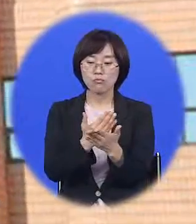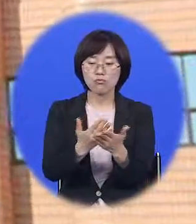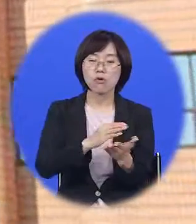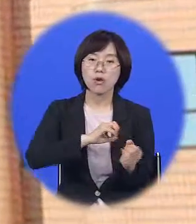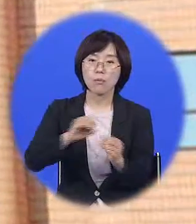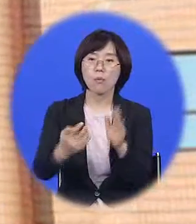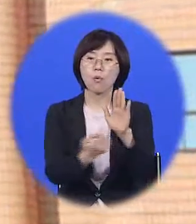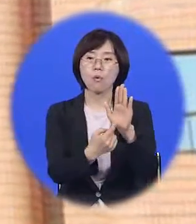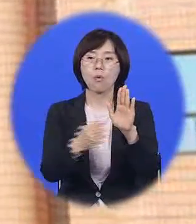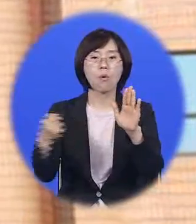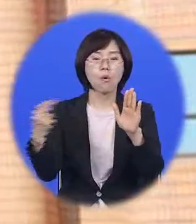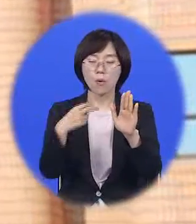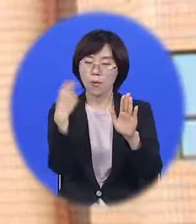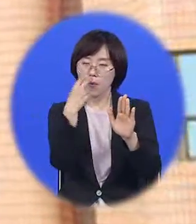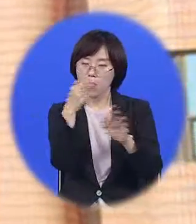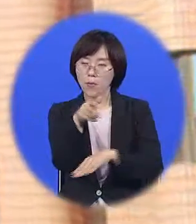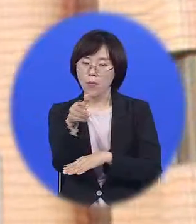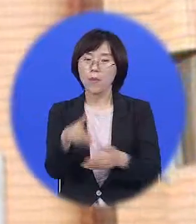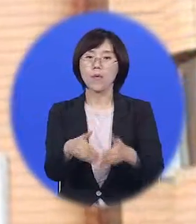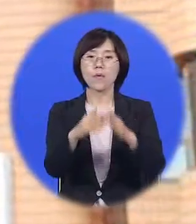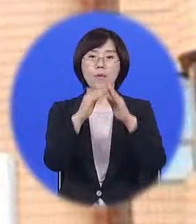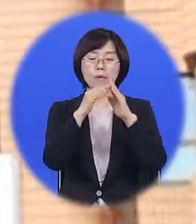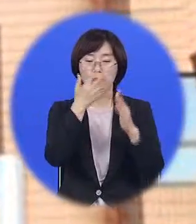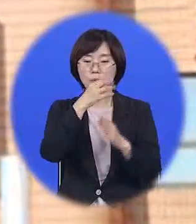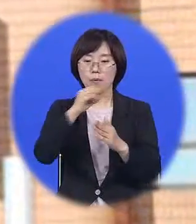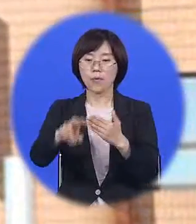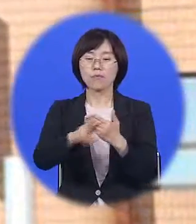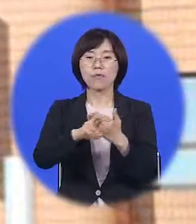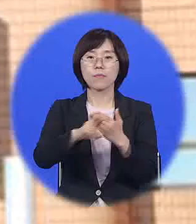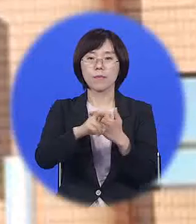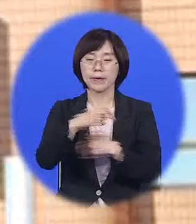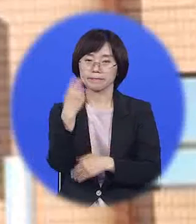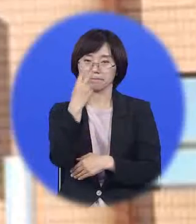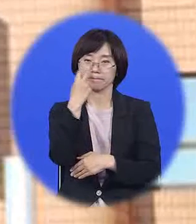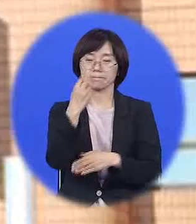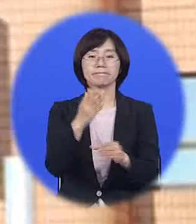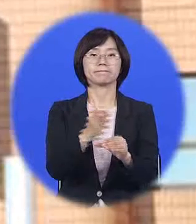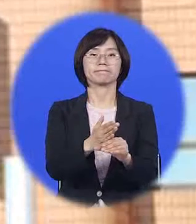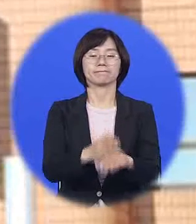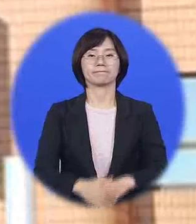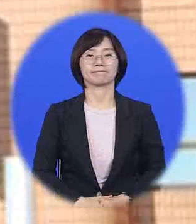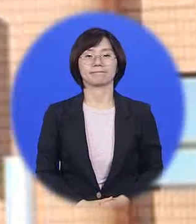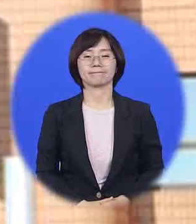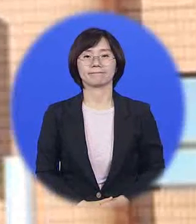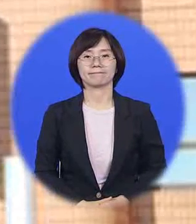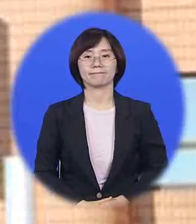분리배출을 홍보하고 단속카메라를 설치해 쓰레기 무단투기를 단속하고 있습니다.